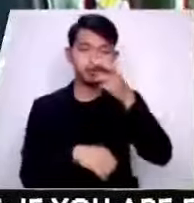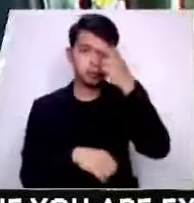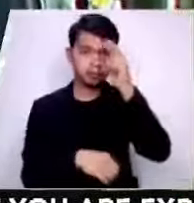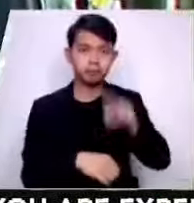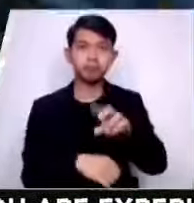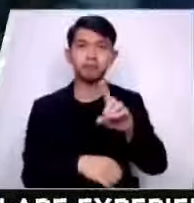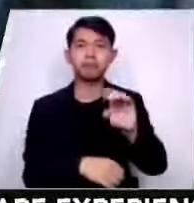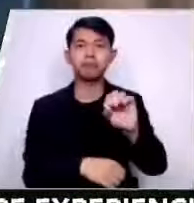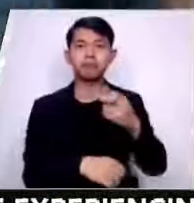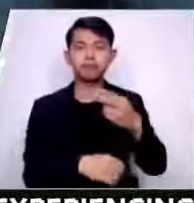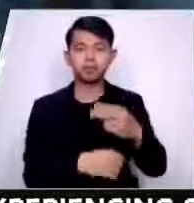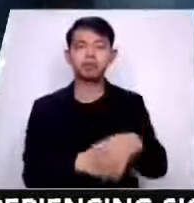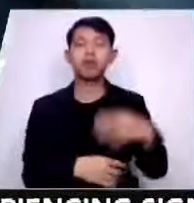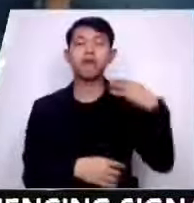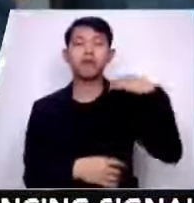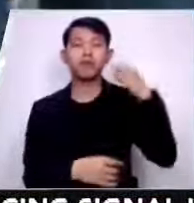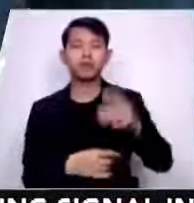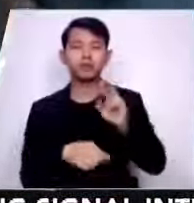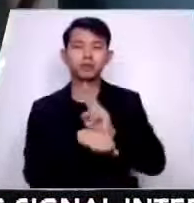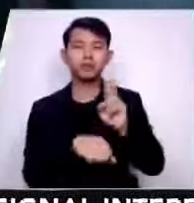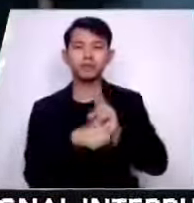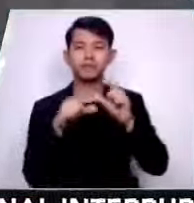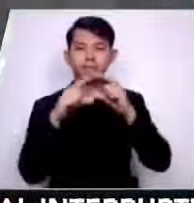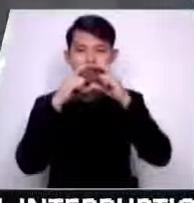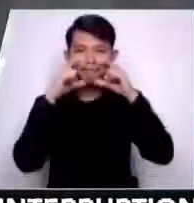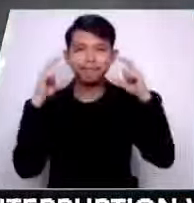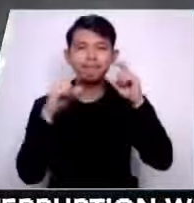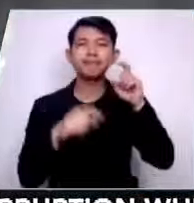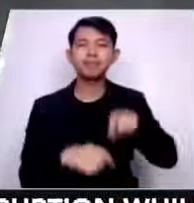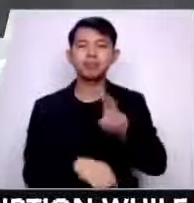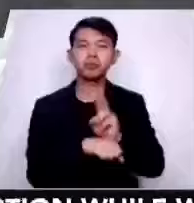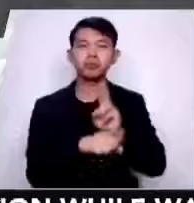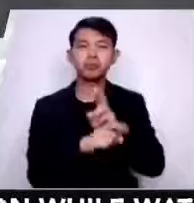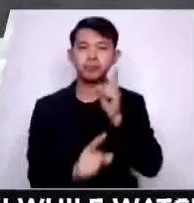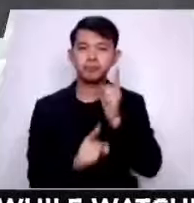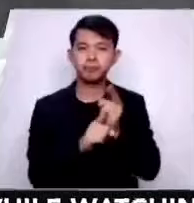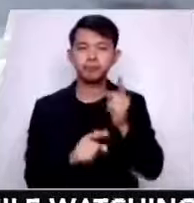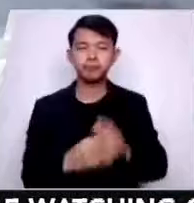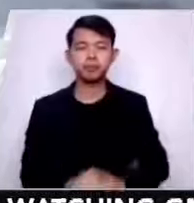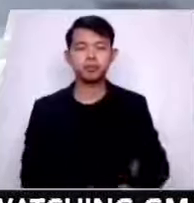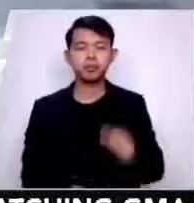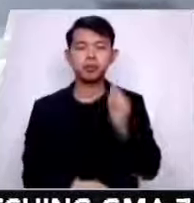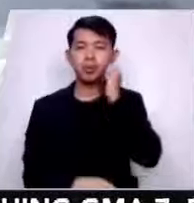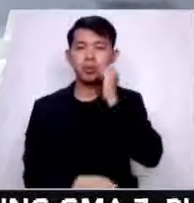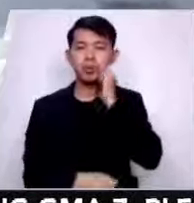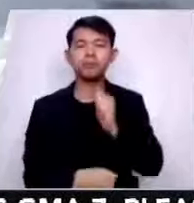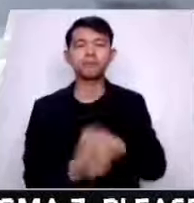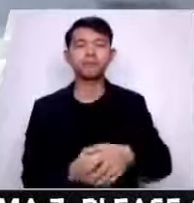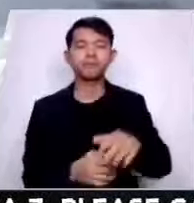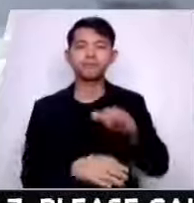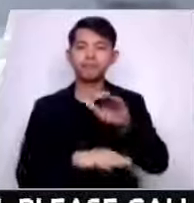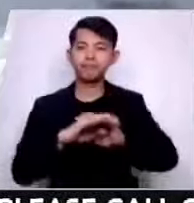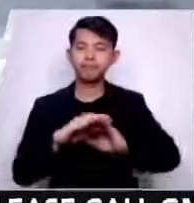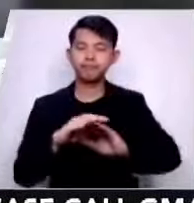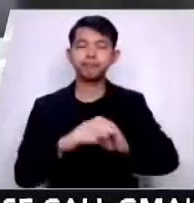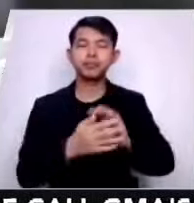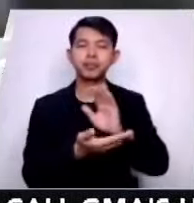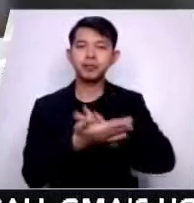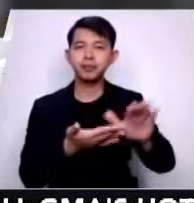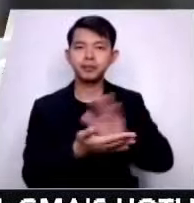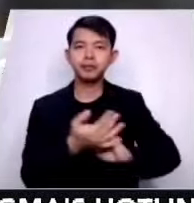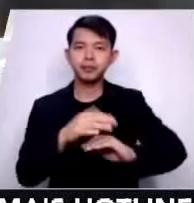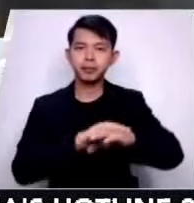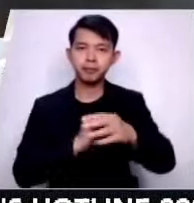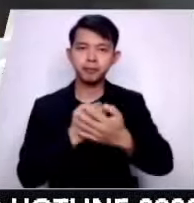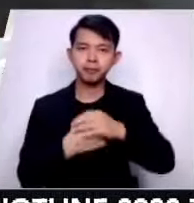face mask pero dapat gawin ito ng maayos. Lagi ring maghugas ng kamay at umiwas sa matataong lugar. At kapag